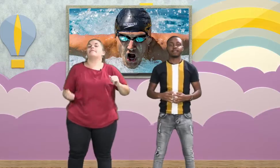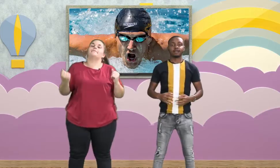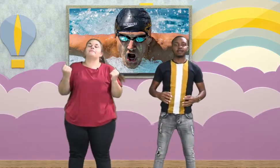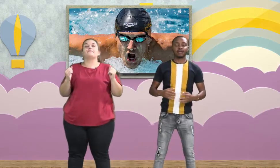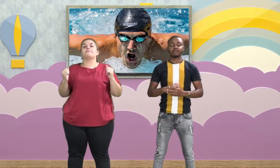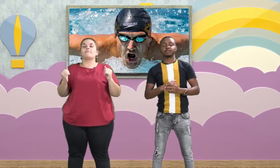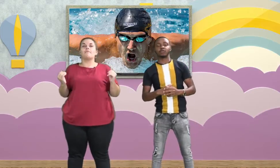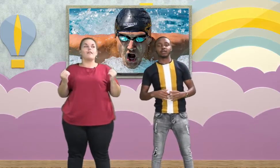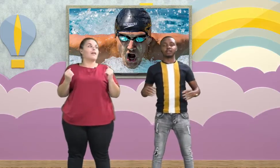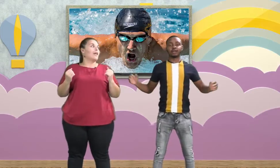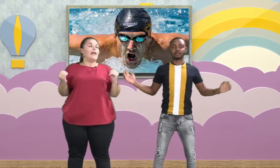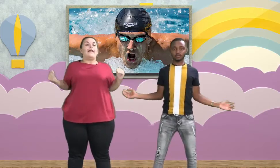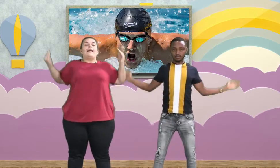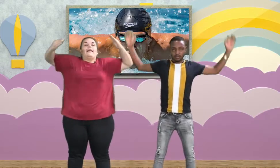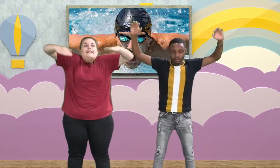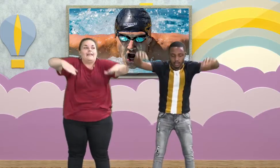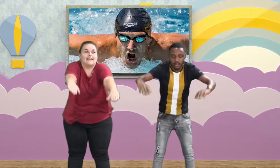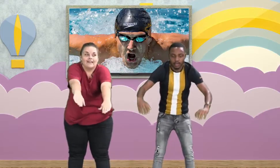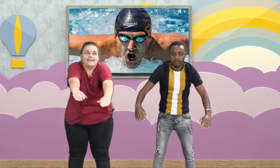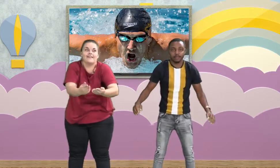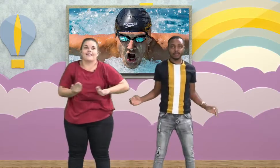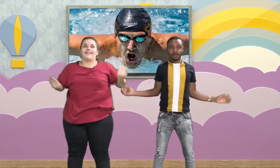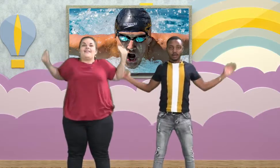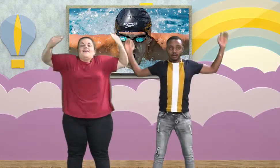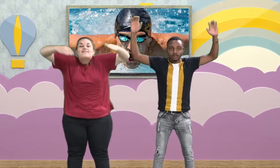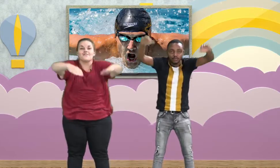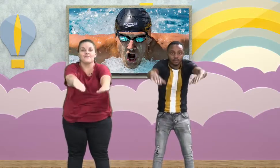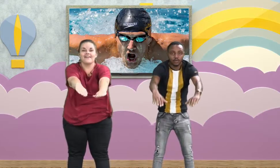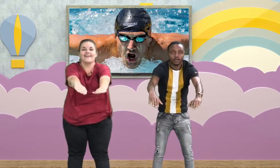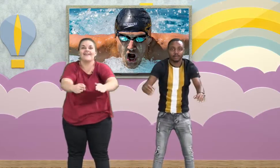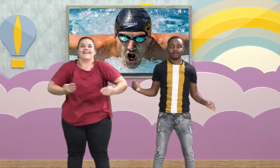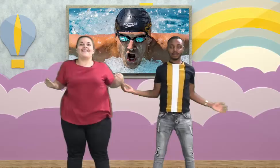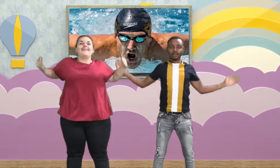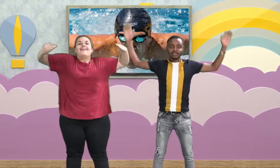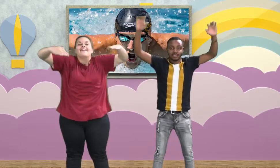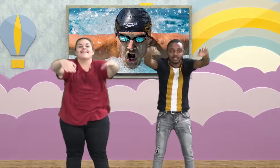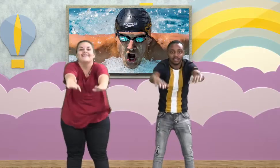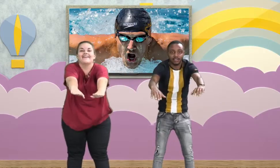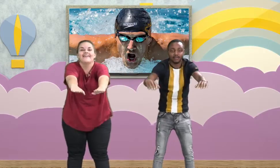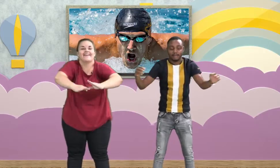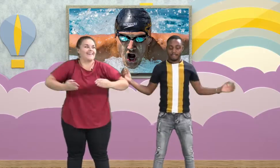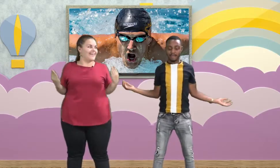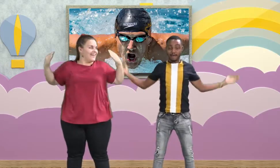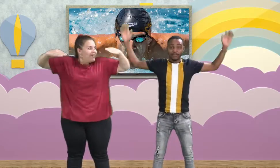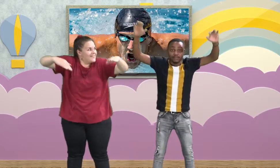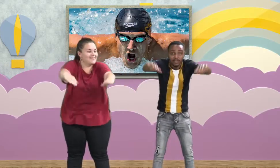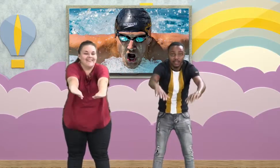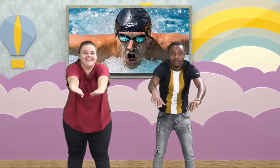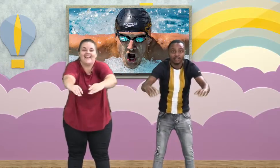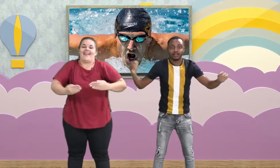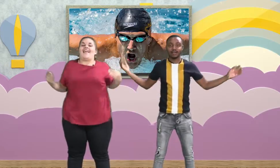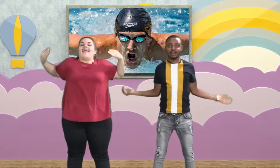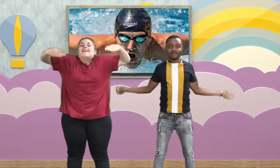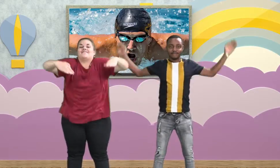Okay. 1 2 3. 1 2 3 3